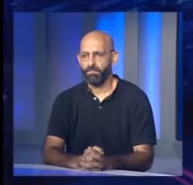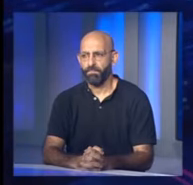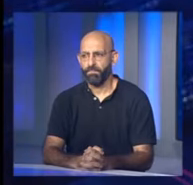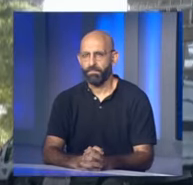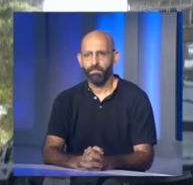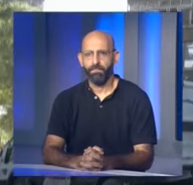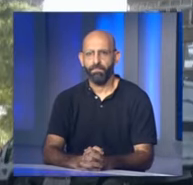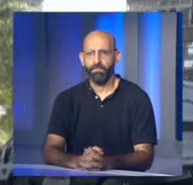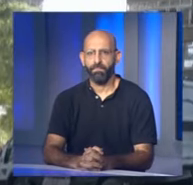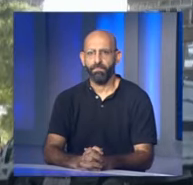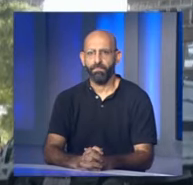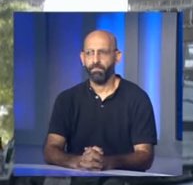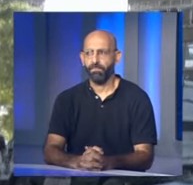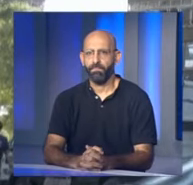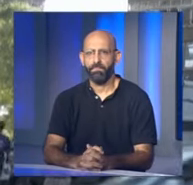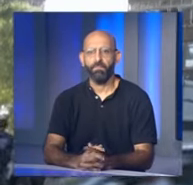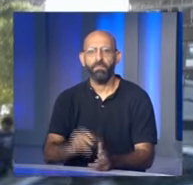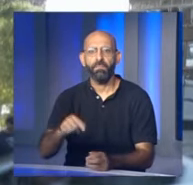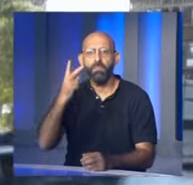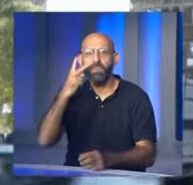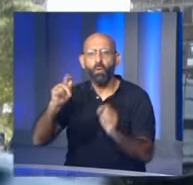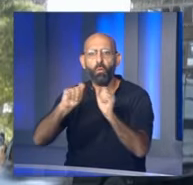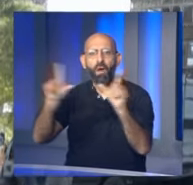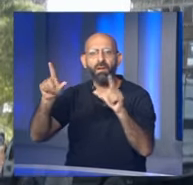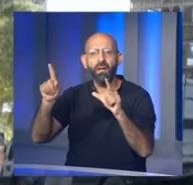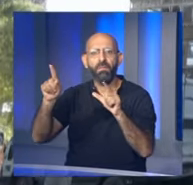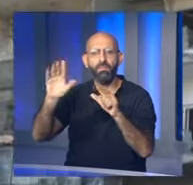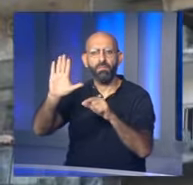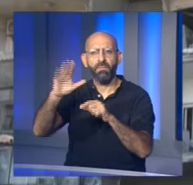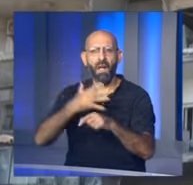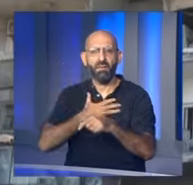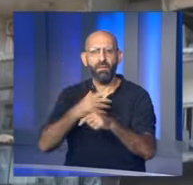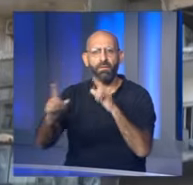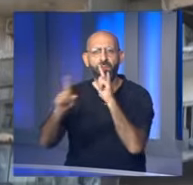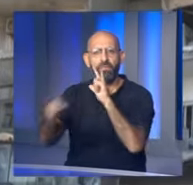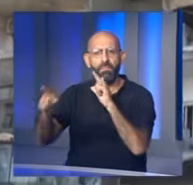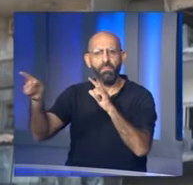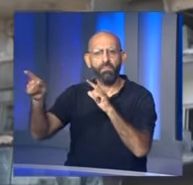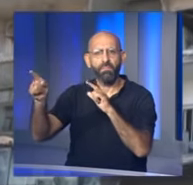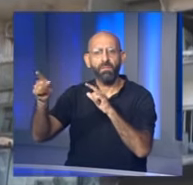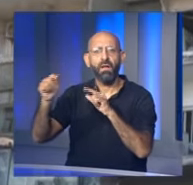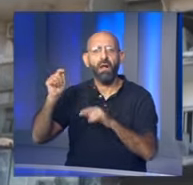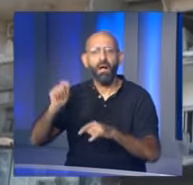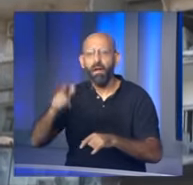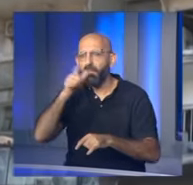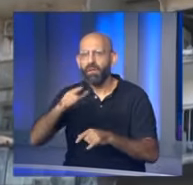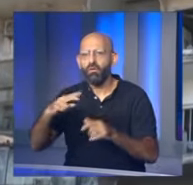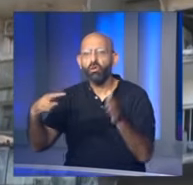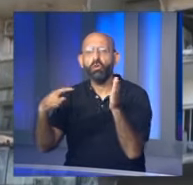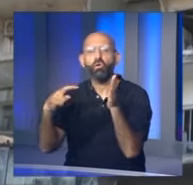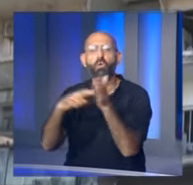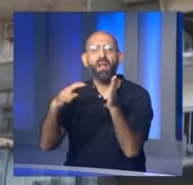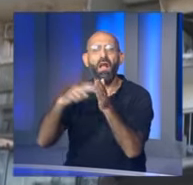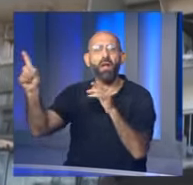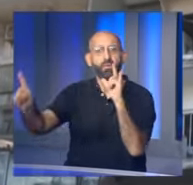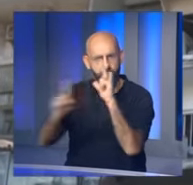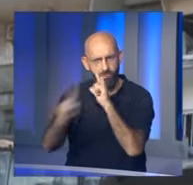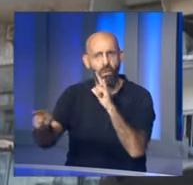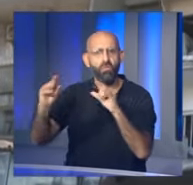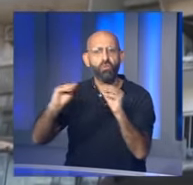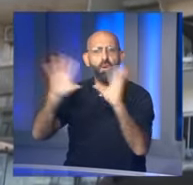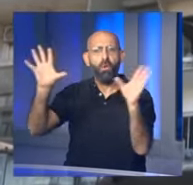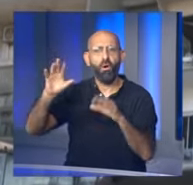جوي استهدف فيه مدينه حسياء بريف حمص وموقعا عسكريا بريف حماه وقال مصدر عسكري